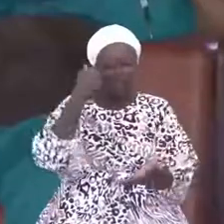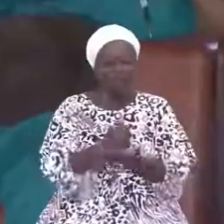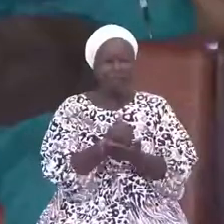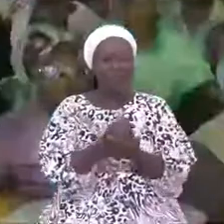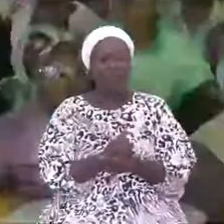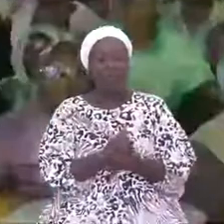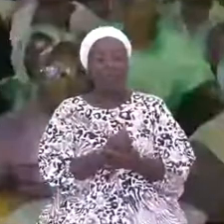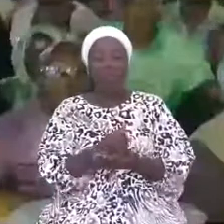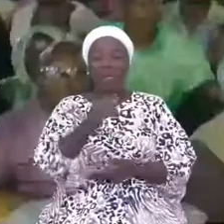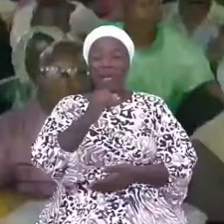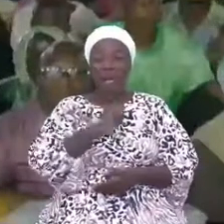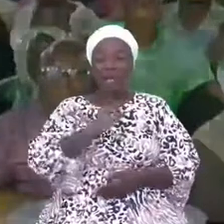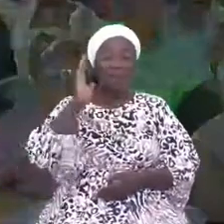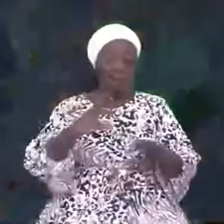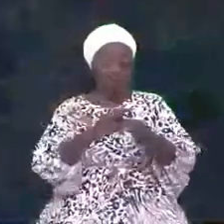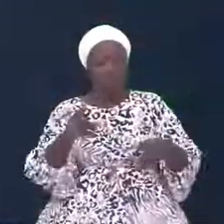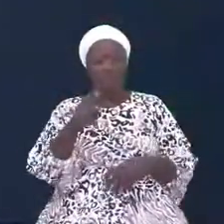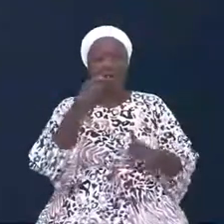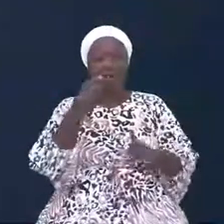vie. Amen.